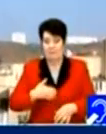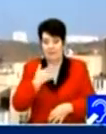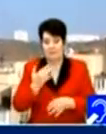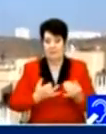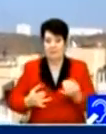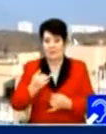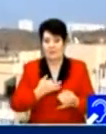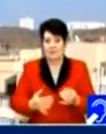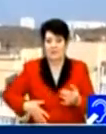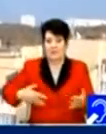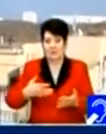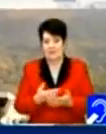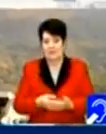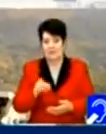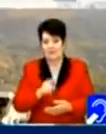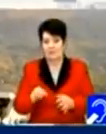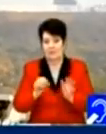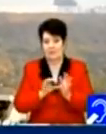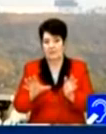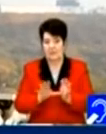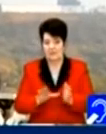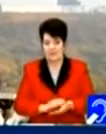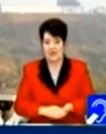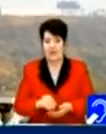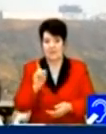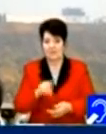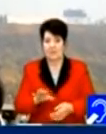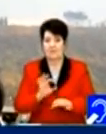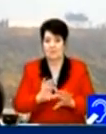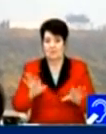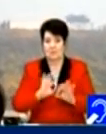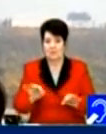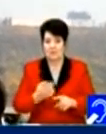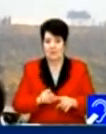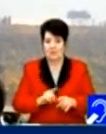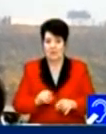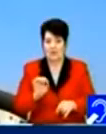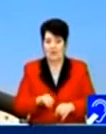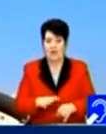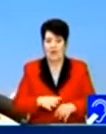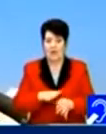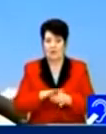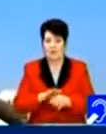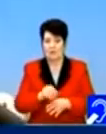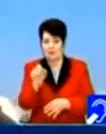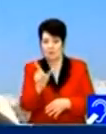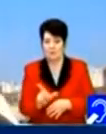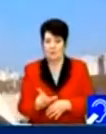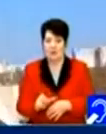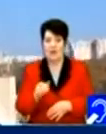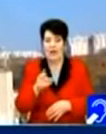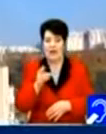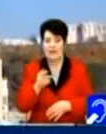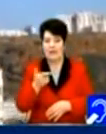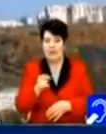plâns că achită sume uriașe pentru energia electrică. Acesta ar fi și motivul pentru care unii au utilizat buteliile de gaz. Totuși,